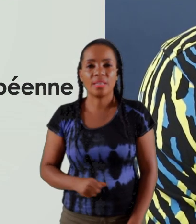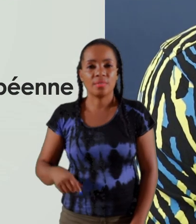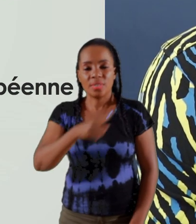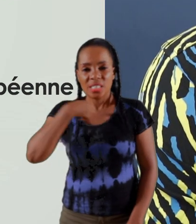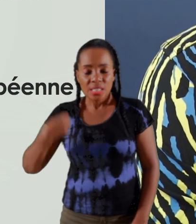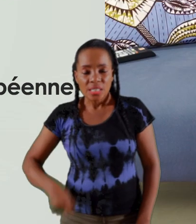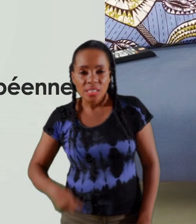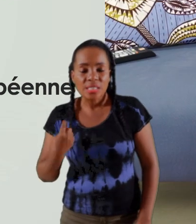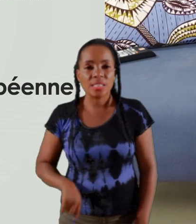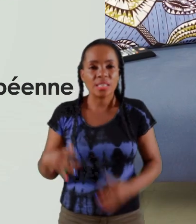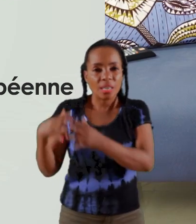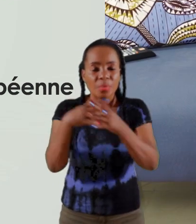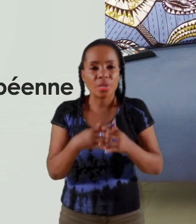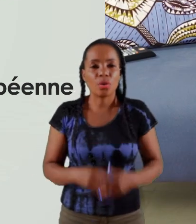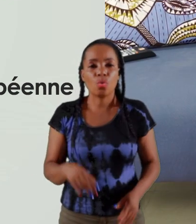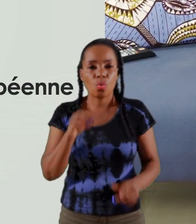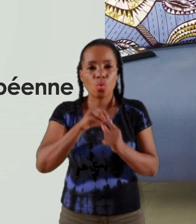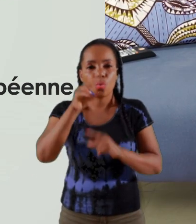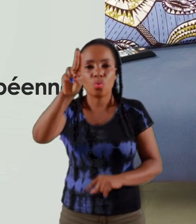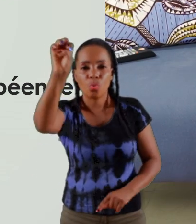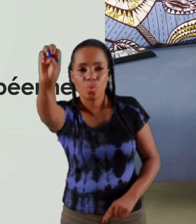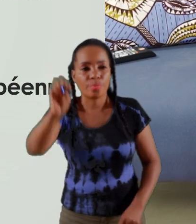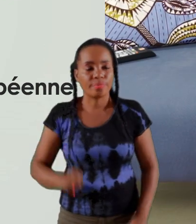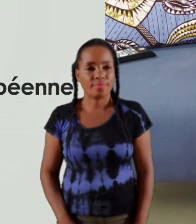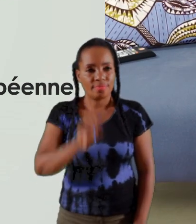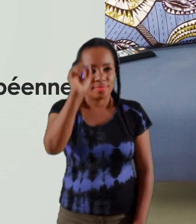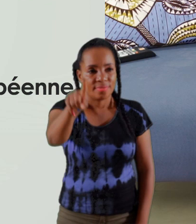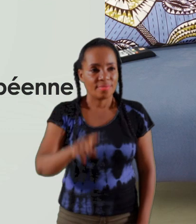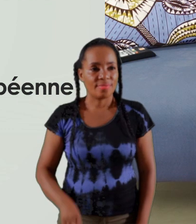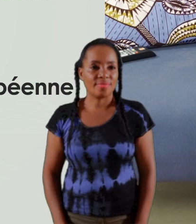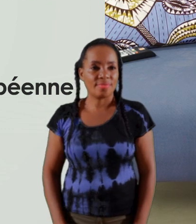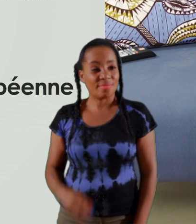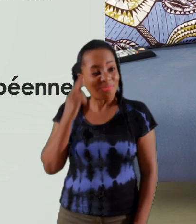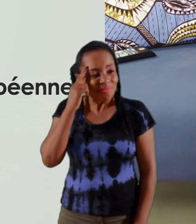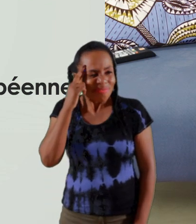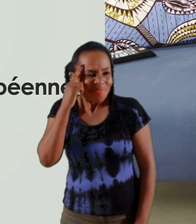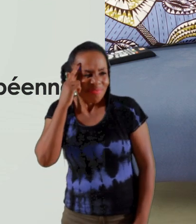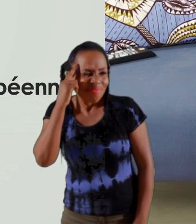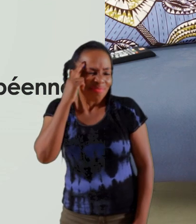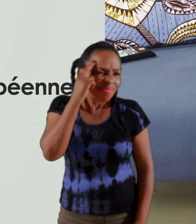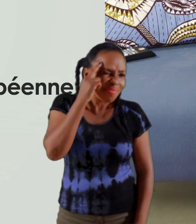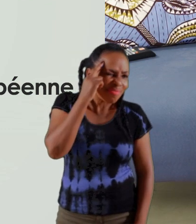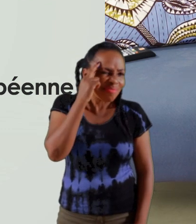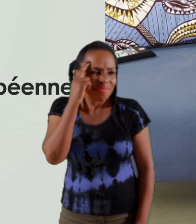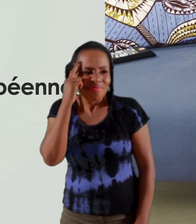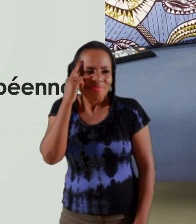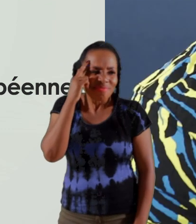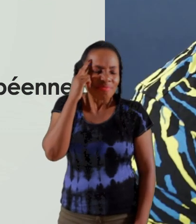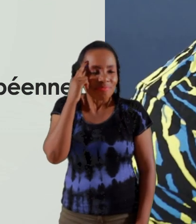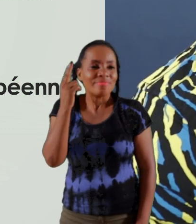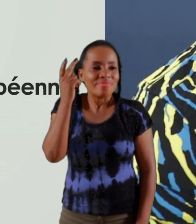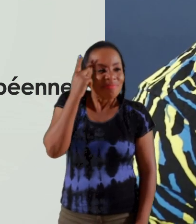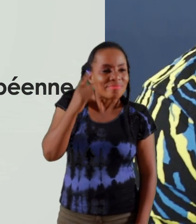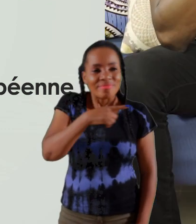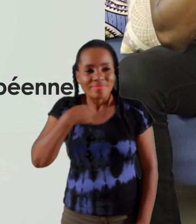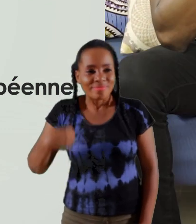l'Union européenne? Je pense que ça va faire maintenant, je sais pas, 8 ou 9 ans, on dirait. Et la Chine, je suis sûr. La